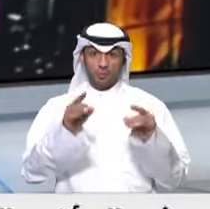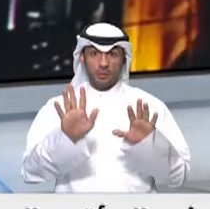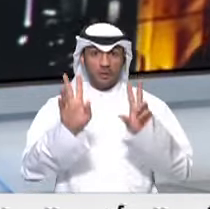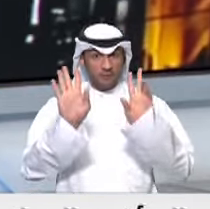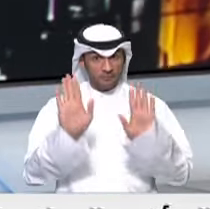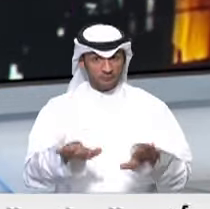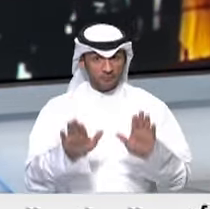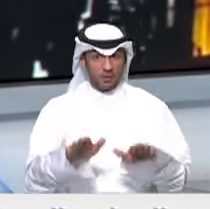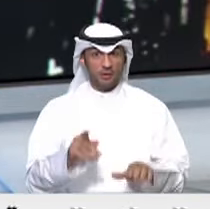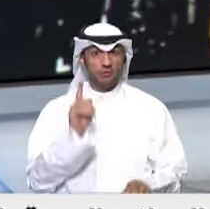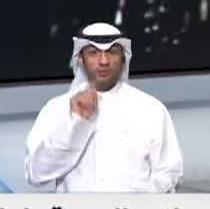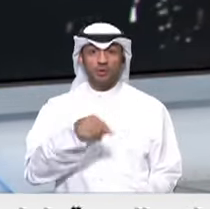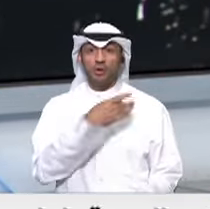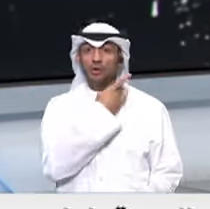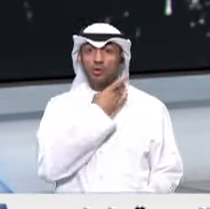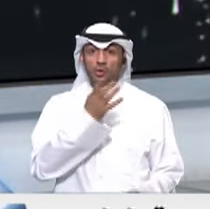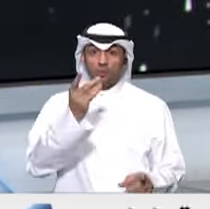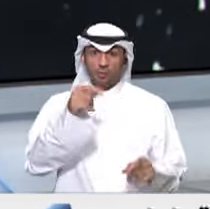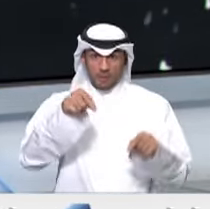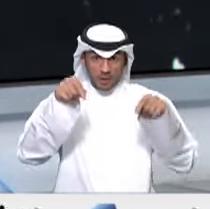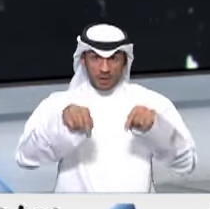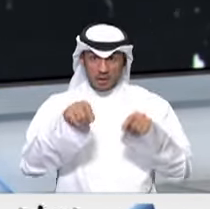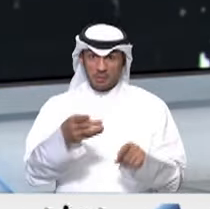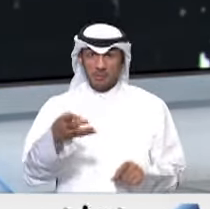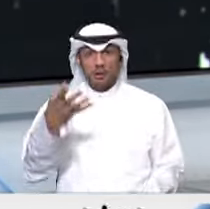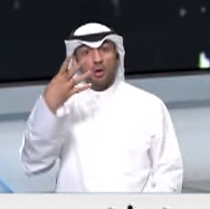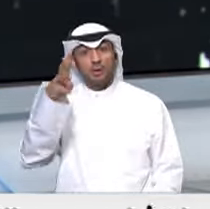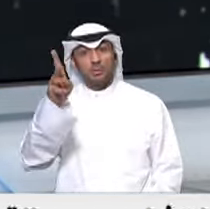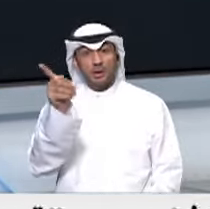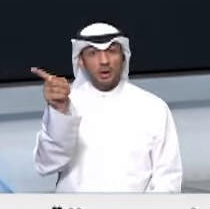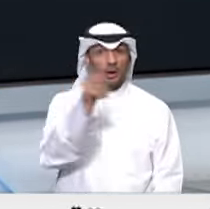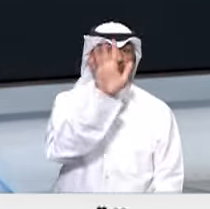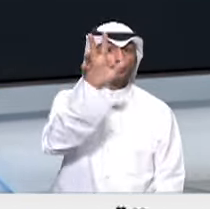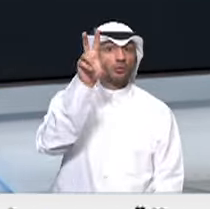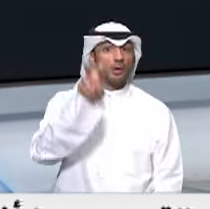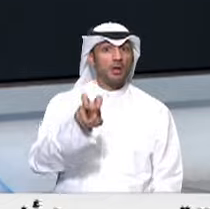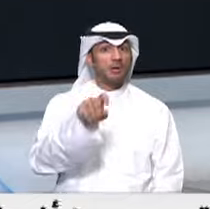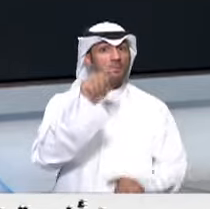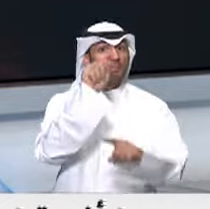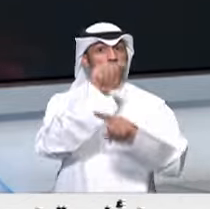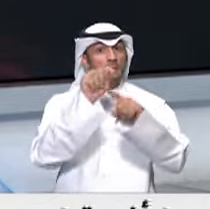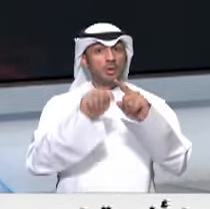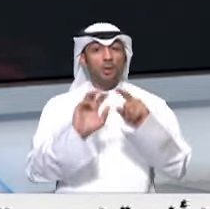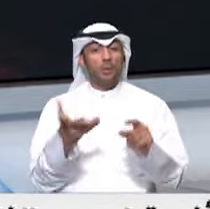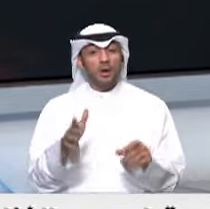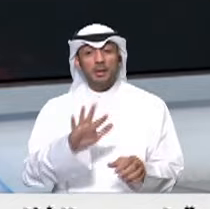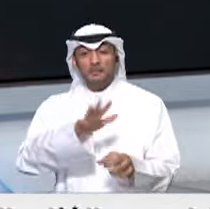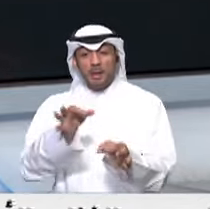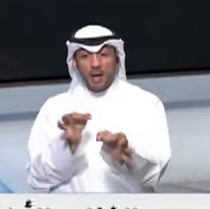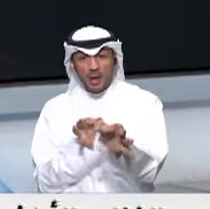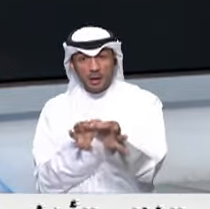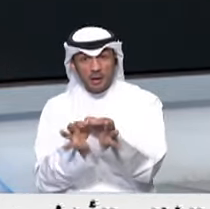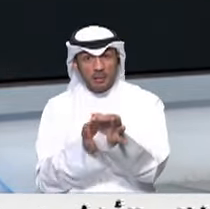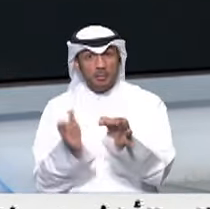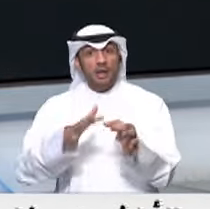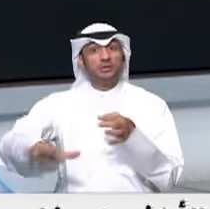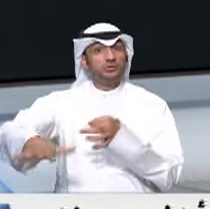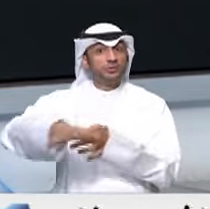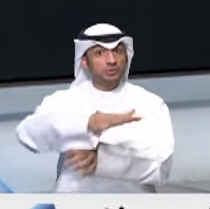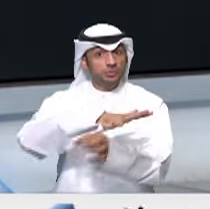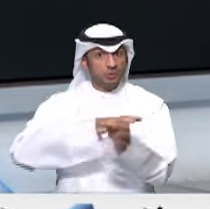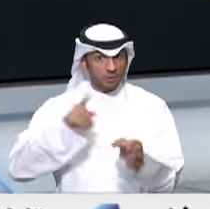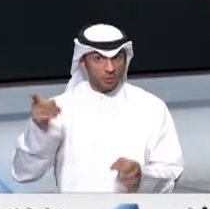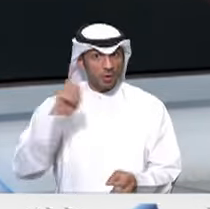في هذه اللحظة ما بين 40 إلى 85% خاصة على المناطق الساحلية والجزر وبعض الجزر الجنوبية، وصلت